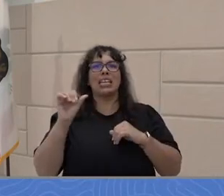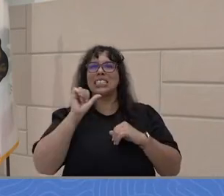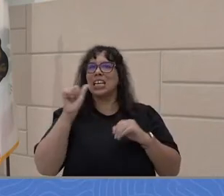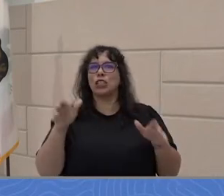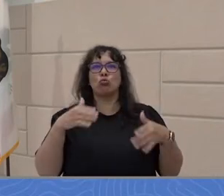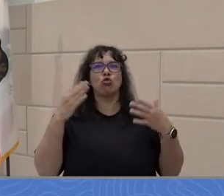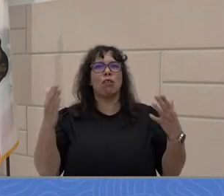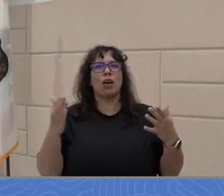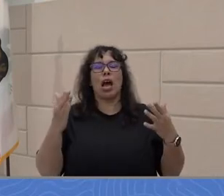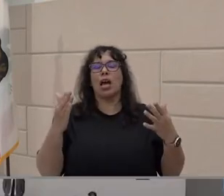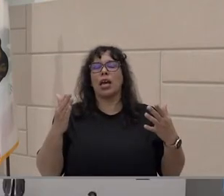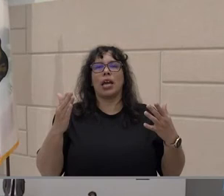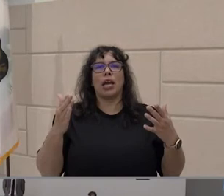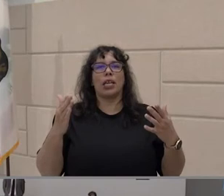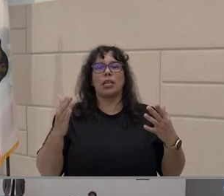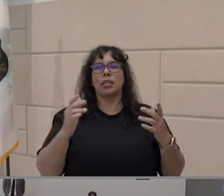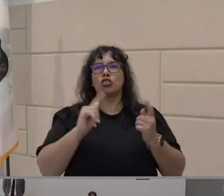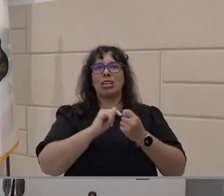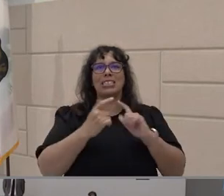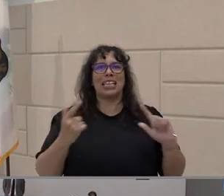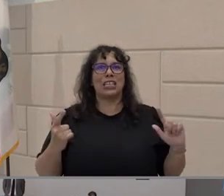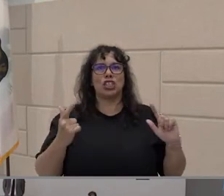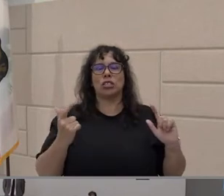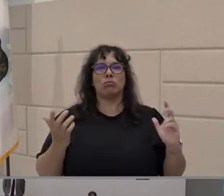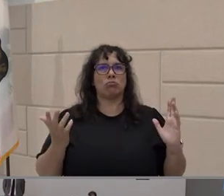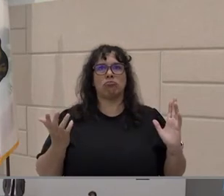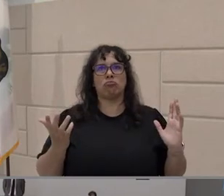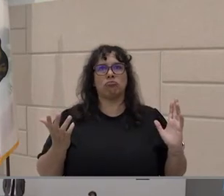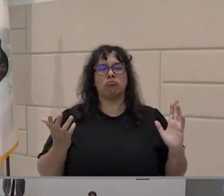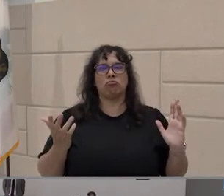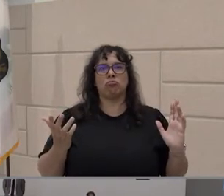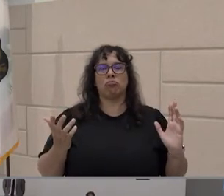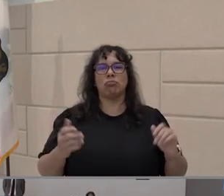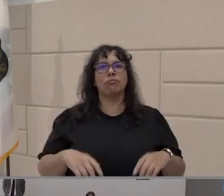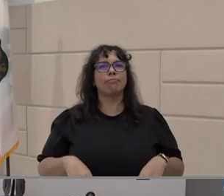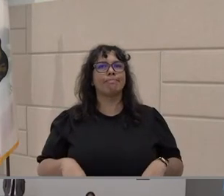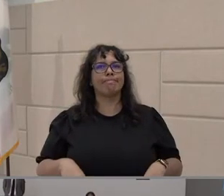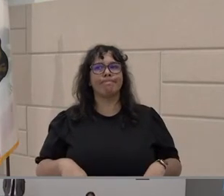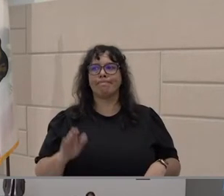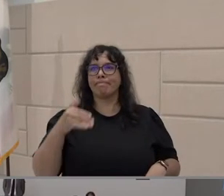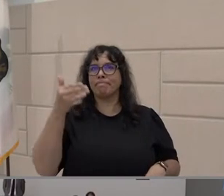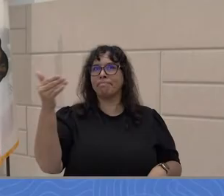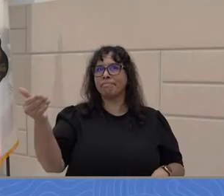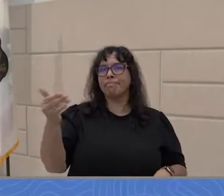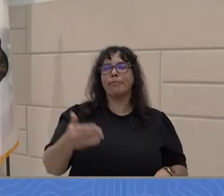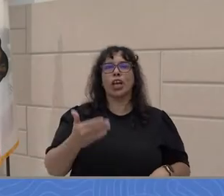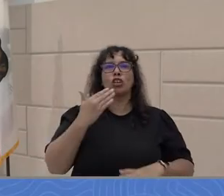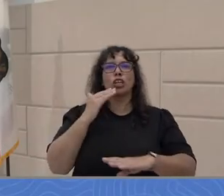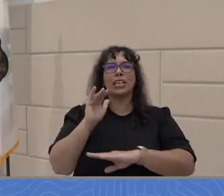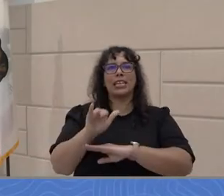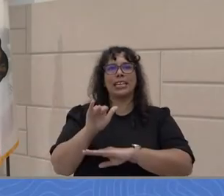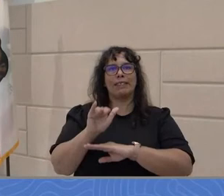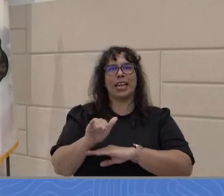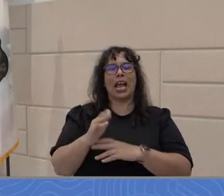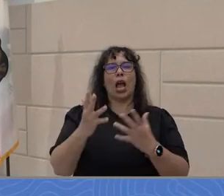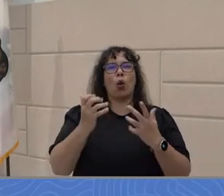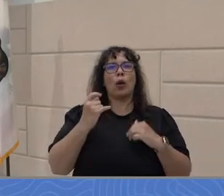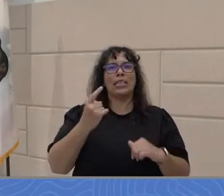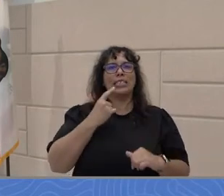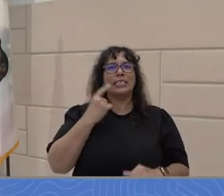ពីព្រោះអីឲ្យយើងនឹងកំពុងតែពិគ្រោះអំពីអូខេគាត់ឈ្មោះ